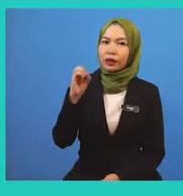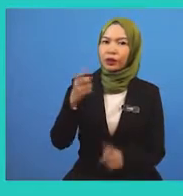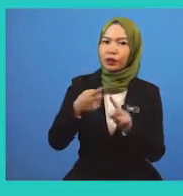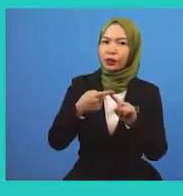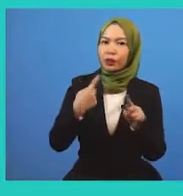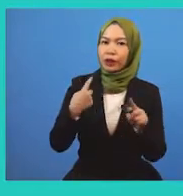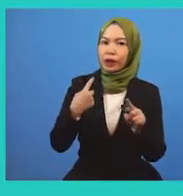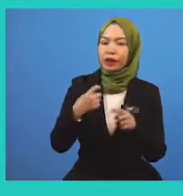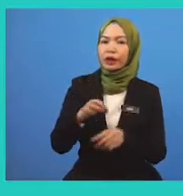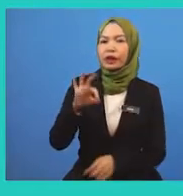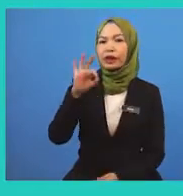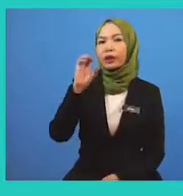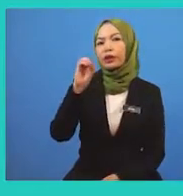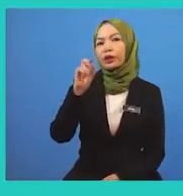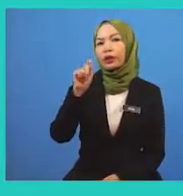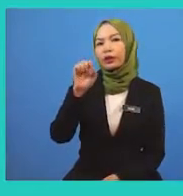fotosintesis,